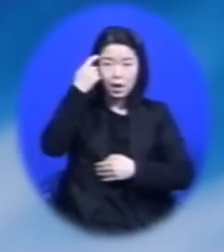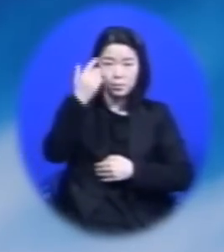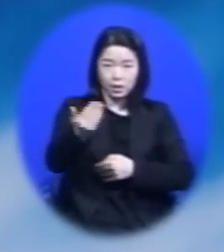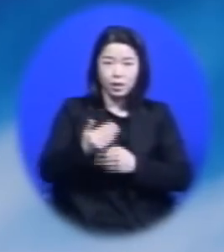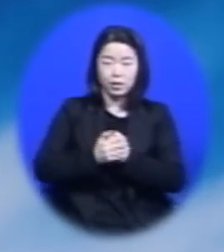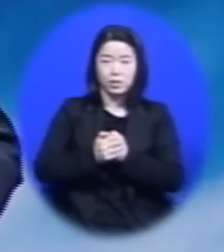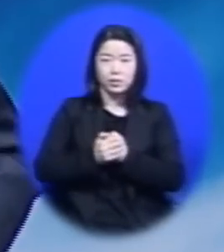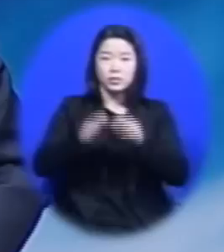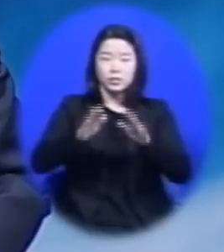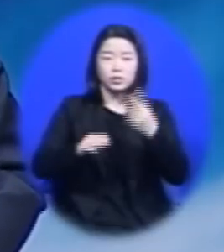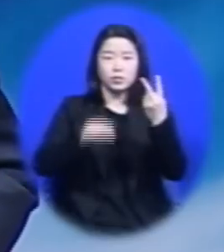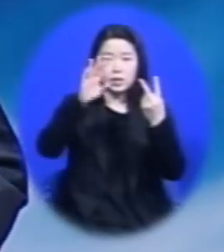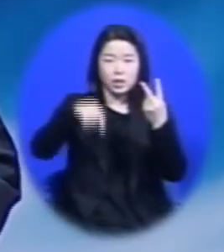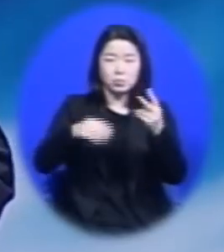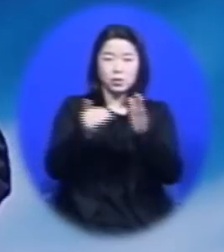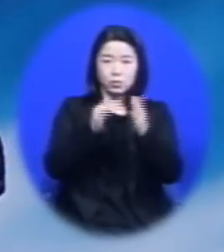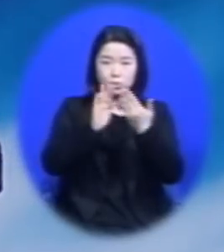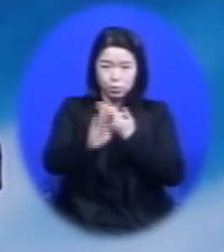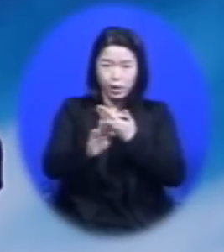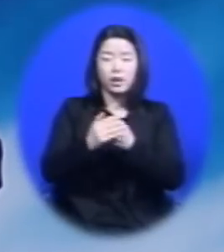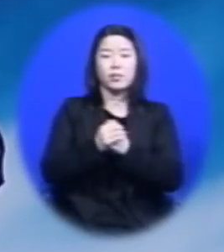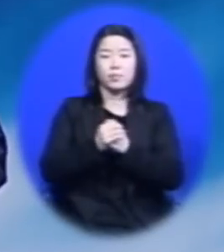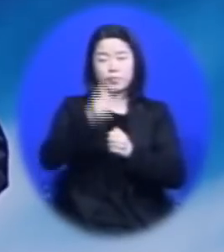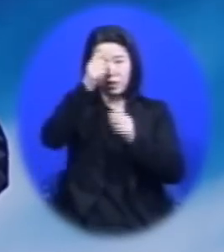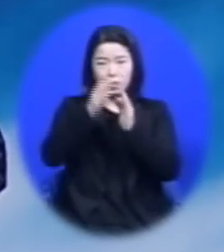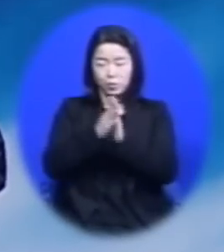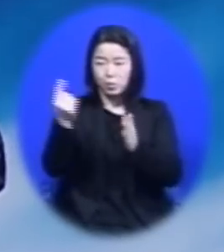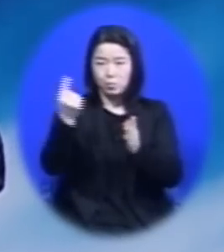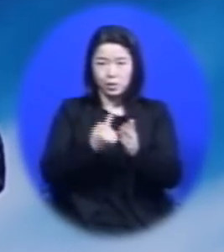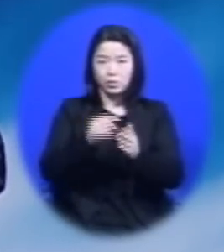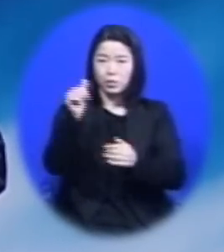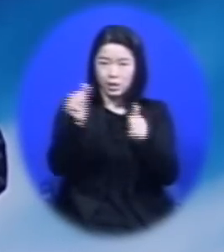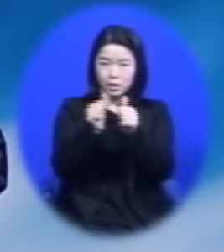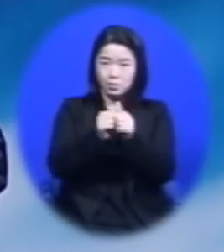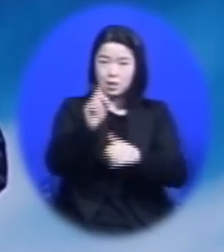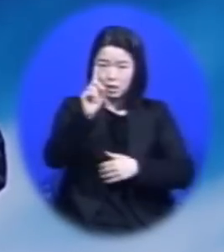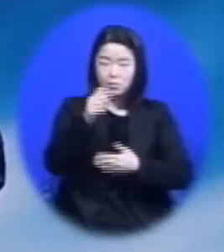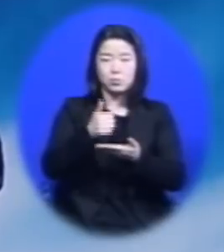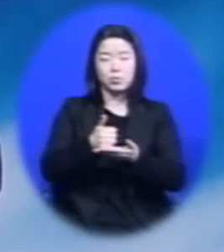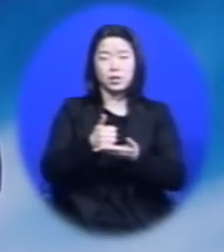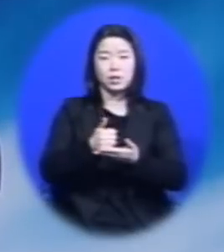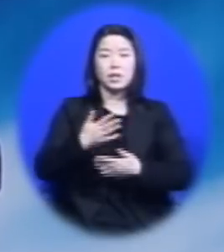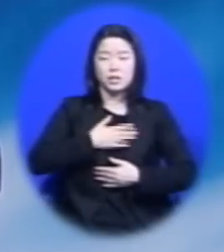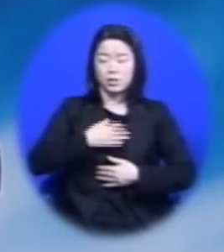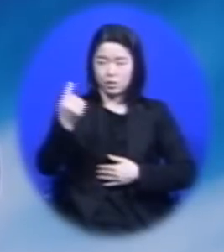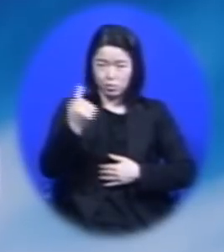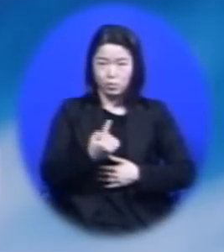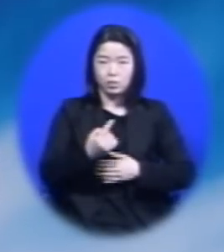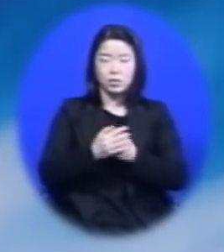오늘 이부 예배 드리고 난 다음에 기도 받으러 나오신 남자분 한 분이 저에게